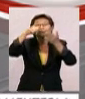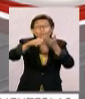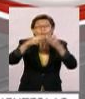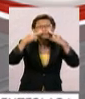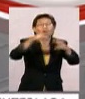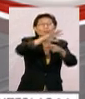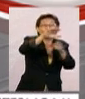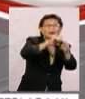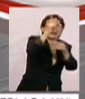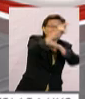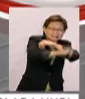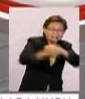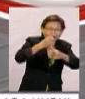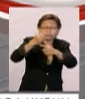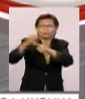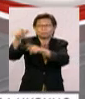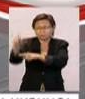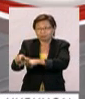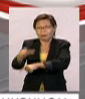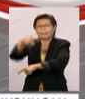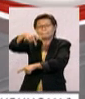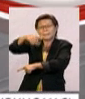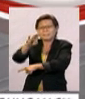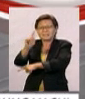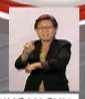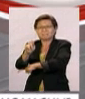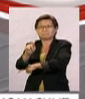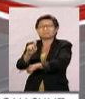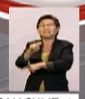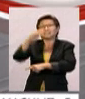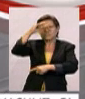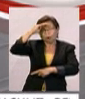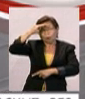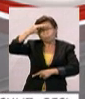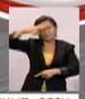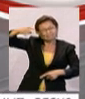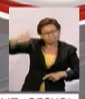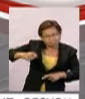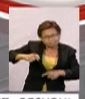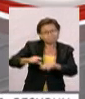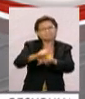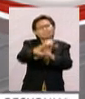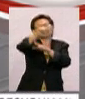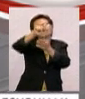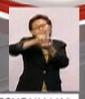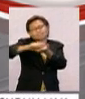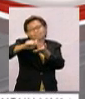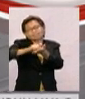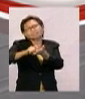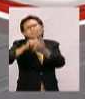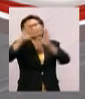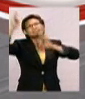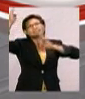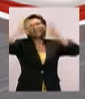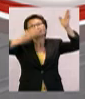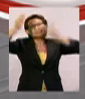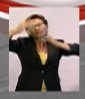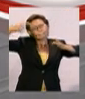membabitkan kerajaan negeri mahupun pihak berkuasa tempatan PBT di Johor seharusnya ditulis dalam bahasa